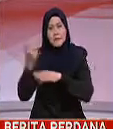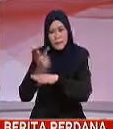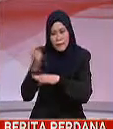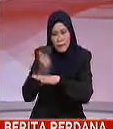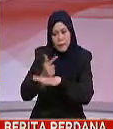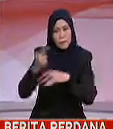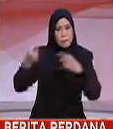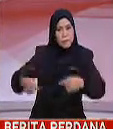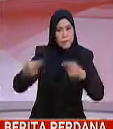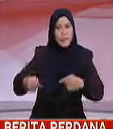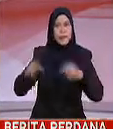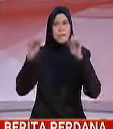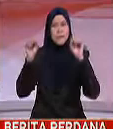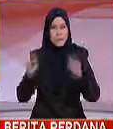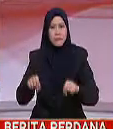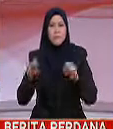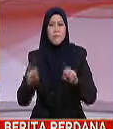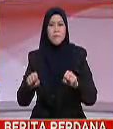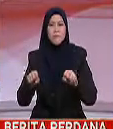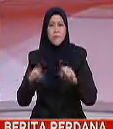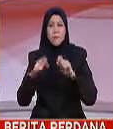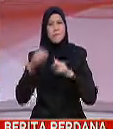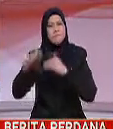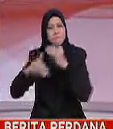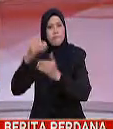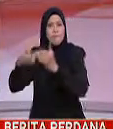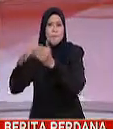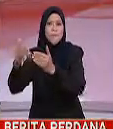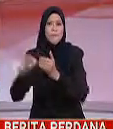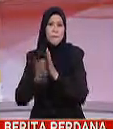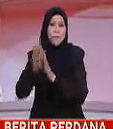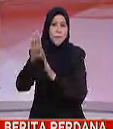dari segi latihan dan pertandingan, insyaAllah benda tu kita punya tim akan lebih maju.